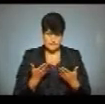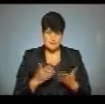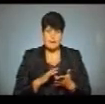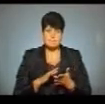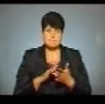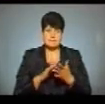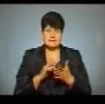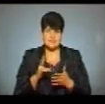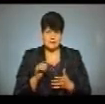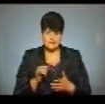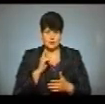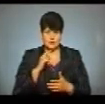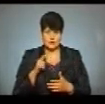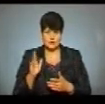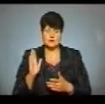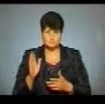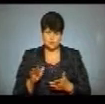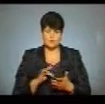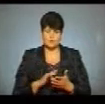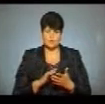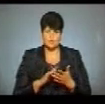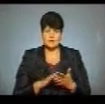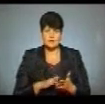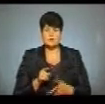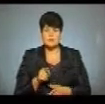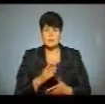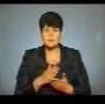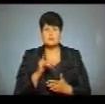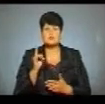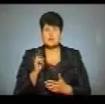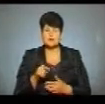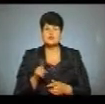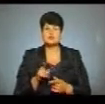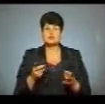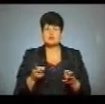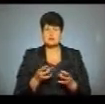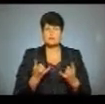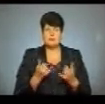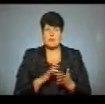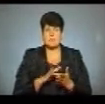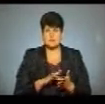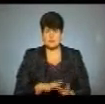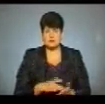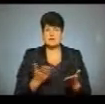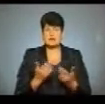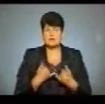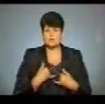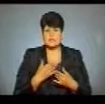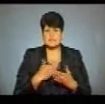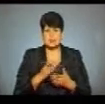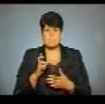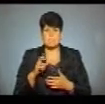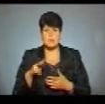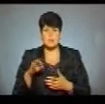так як вони молоді люди, вони будуть подорожувати. Вони мають знати, що потрібно для мандрівок, які у нас є блогери. Вони можуть